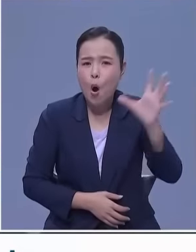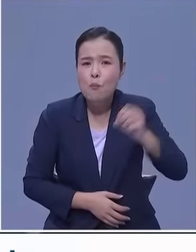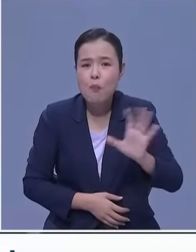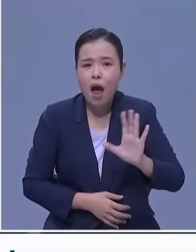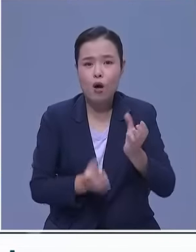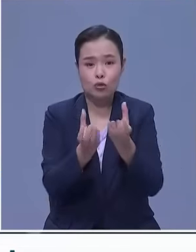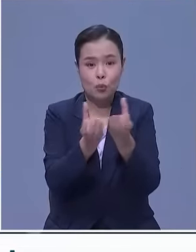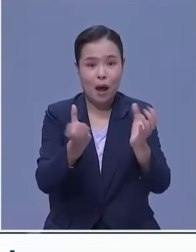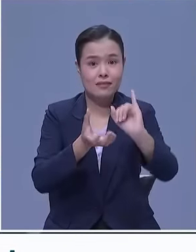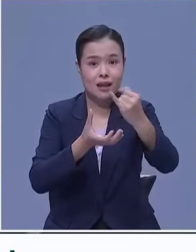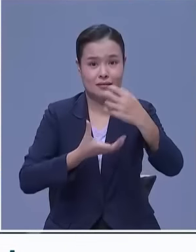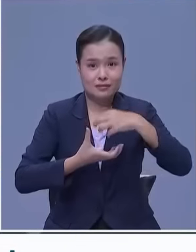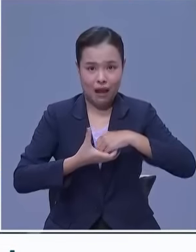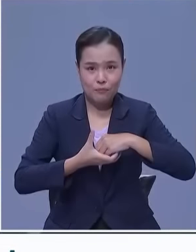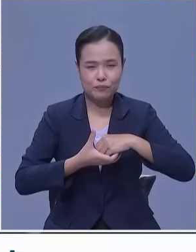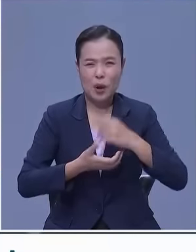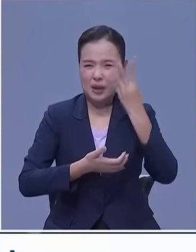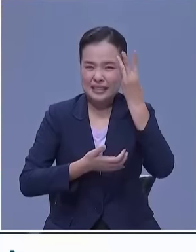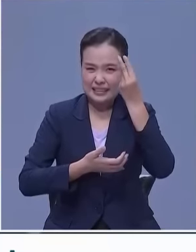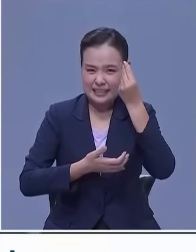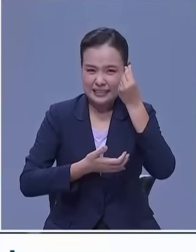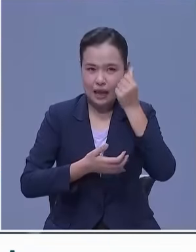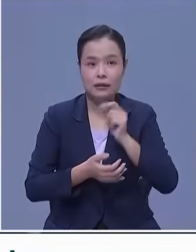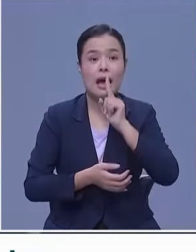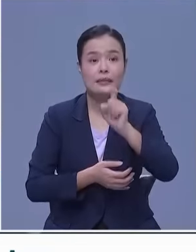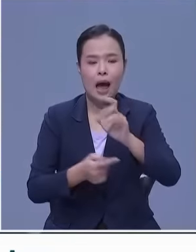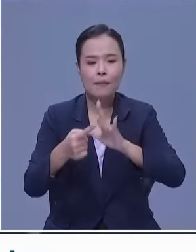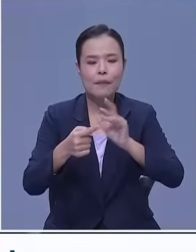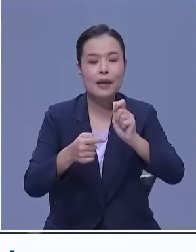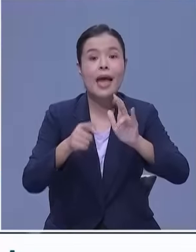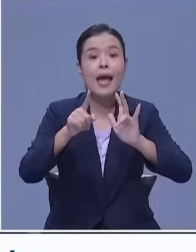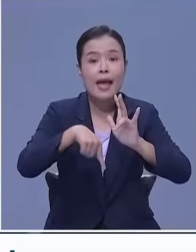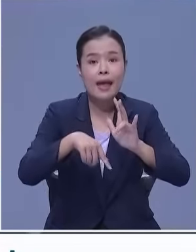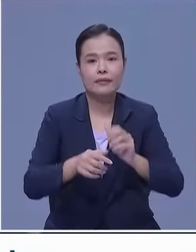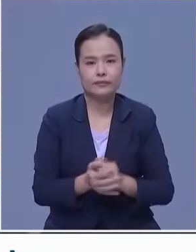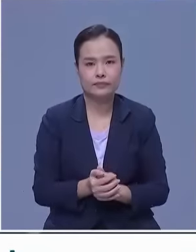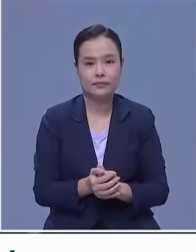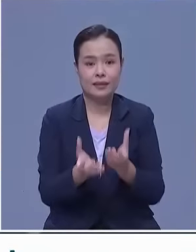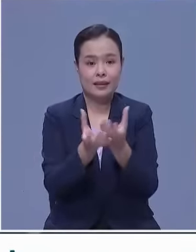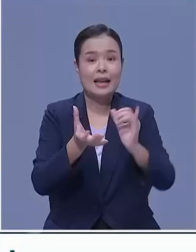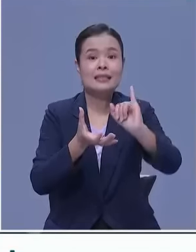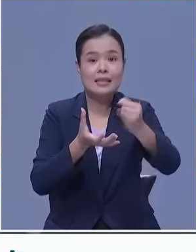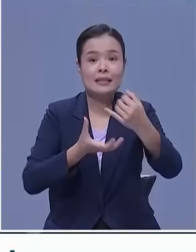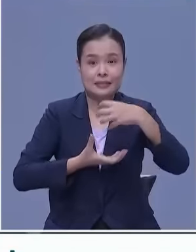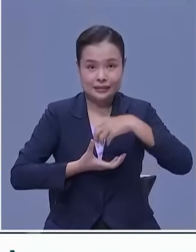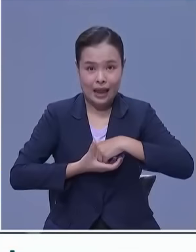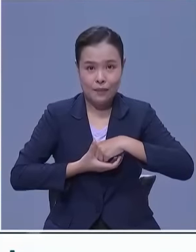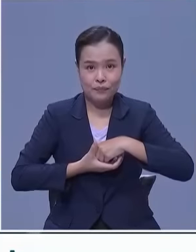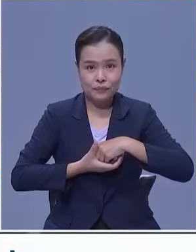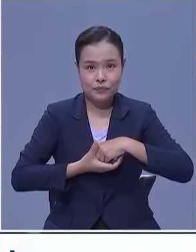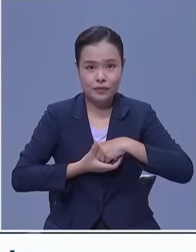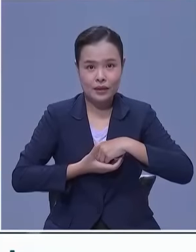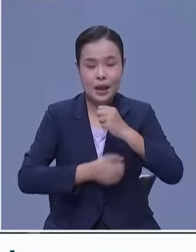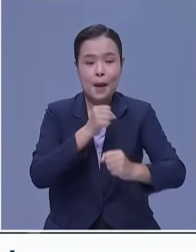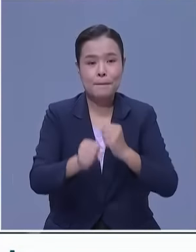เป็นเรื่องซีเรียสของการตั้งครม.อีกหนึ่งนะคะเรื่องนี้ถามคุณเอกปรินาคุณเอกบอกว่าถ้าจะเอาเรื่องจริยธรรมที่มาจากมรดกของรัฐมนู